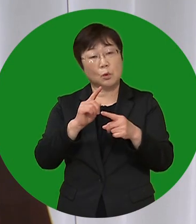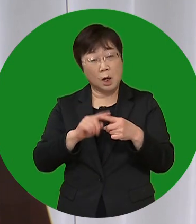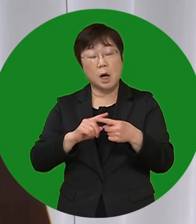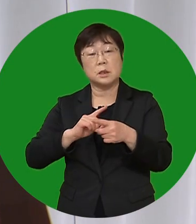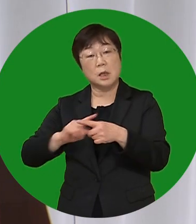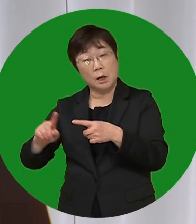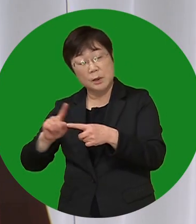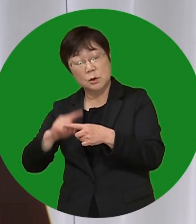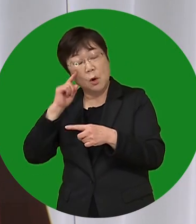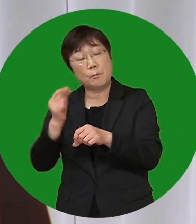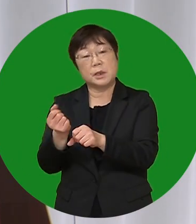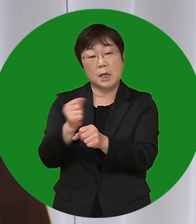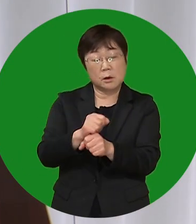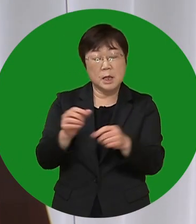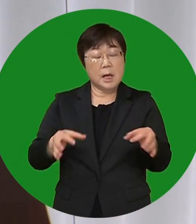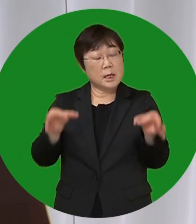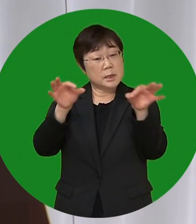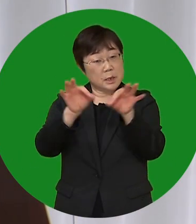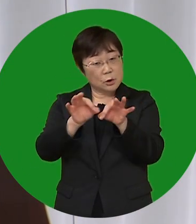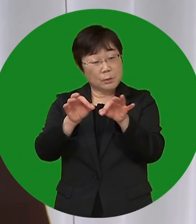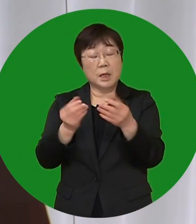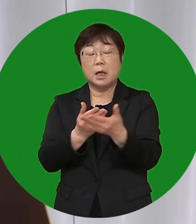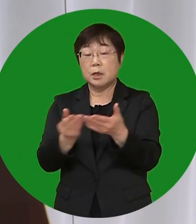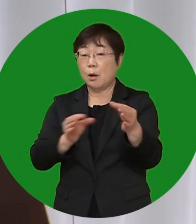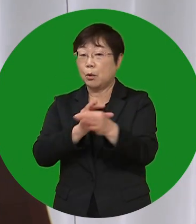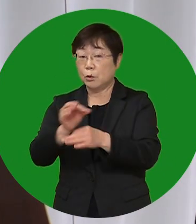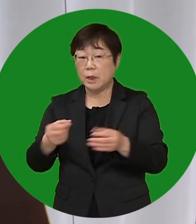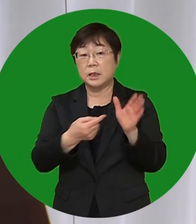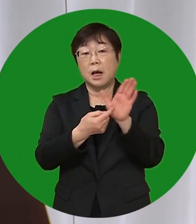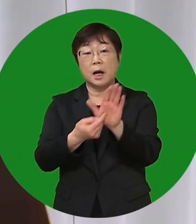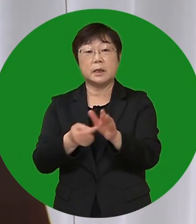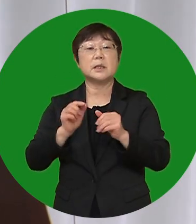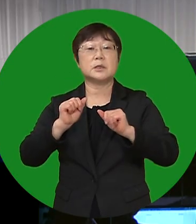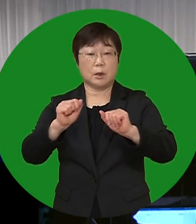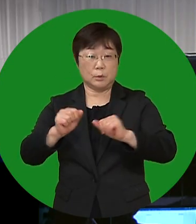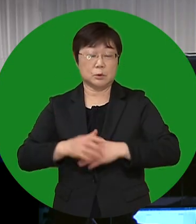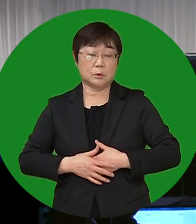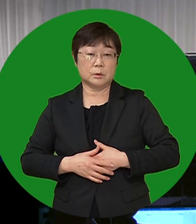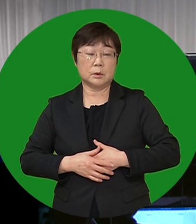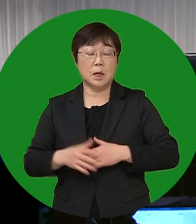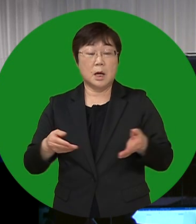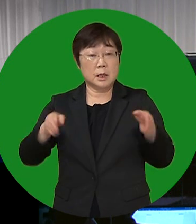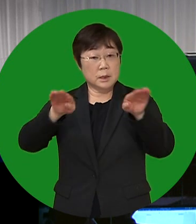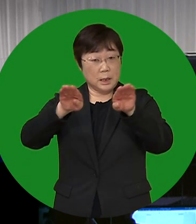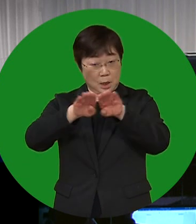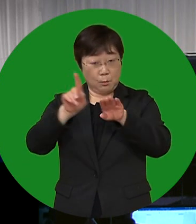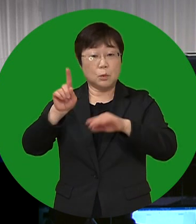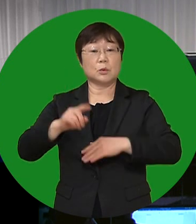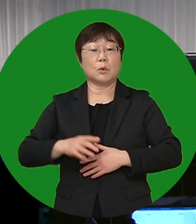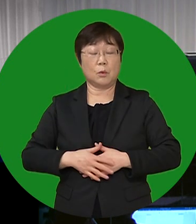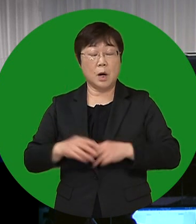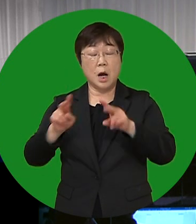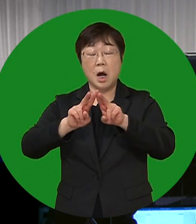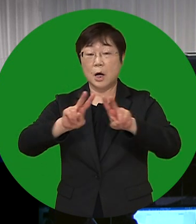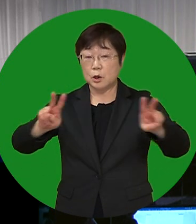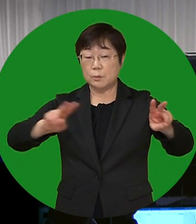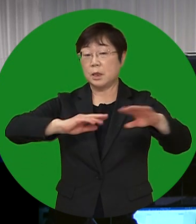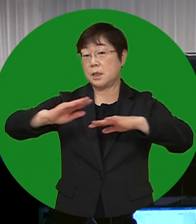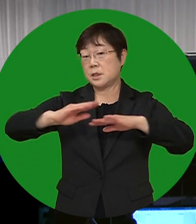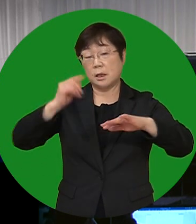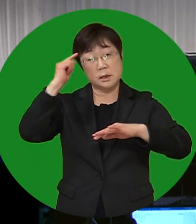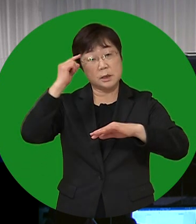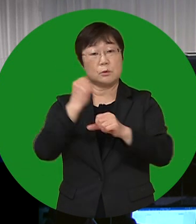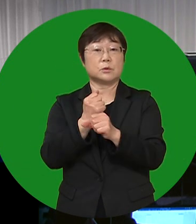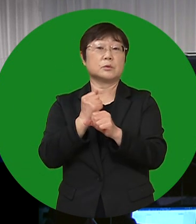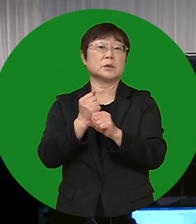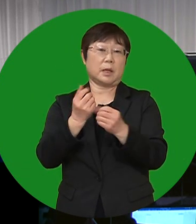見直し設備や店舗運営に反映させておりますまず建物ですがユニバーサルデザインを意識した